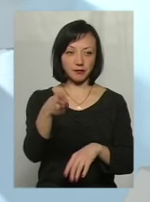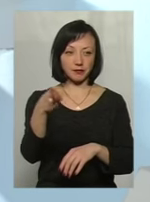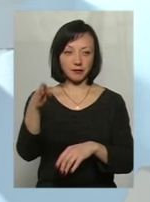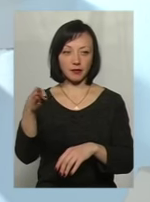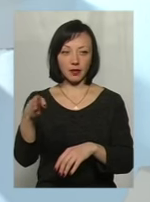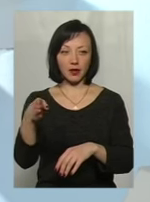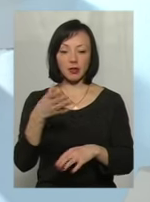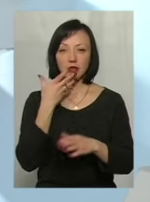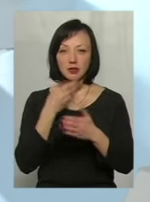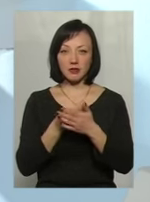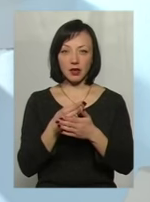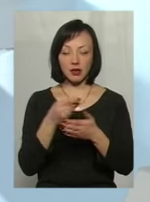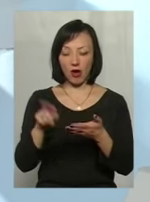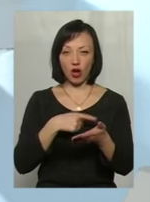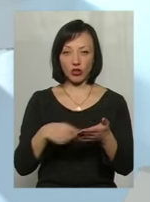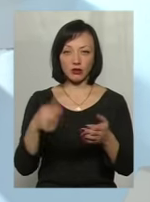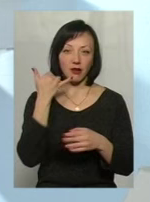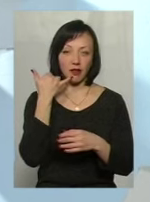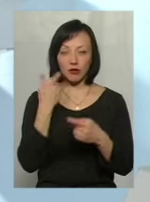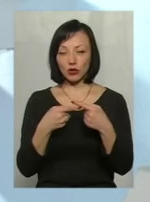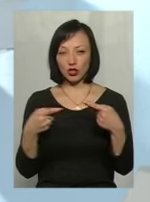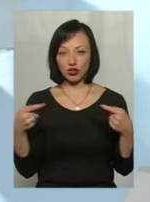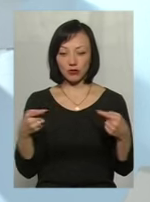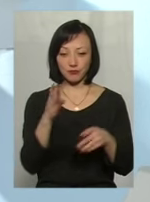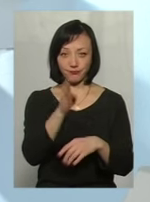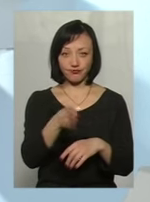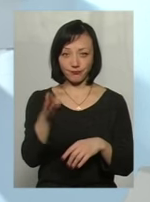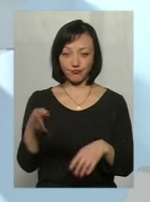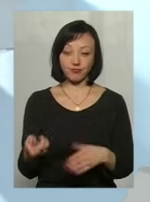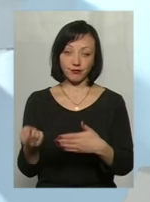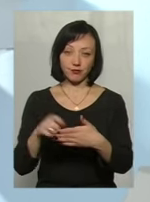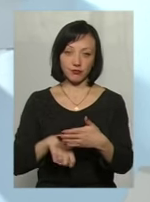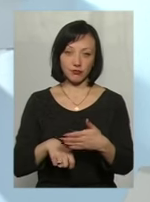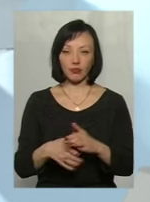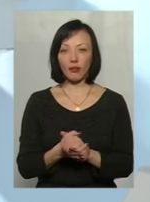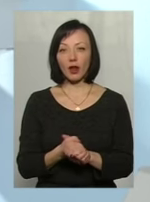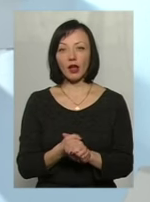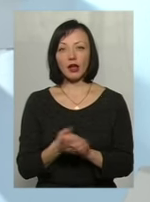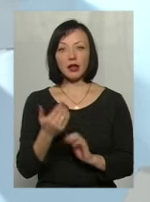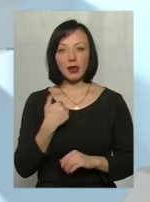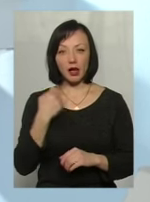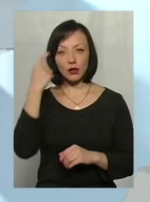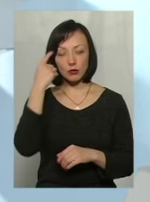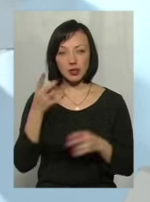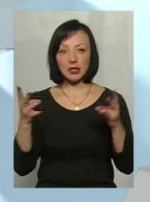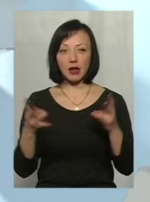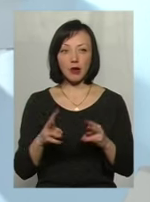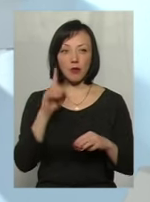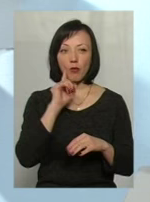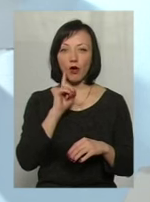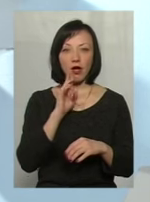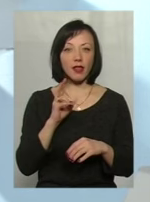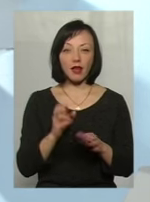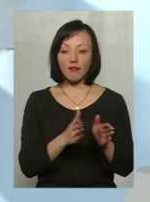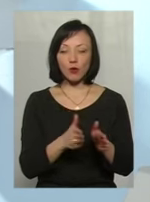залишає свій гаджет, мобільний телефон там, чи інший засіб зв'язку. Але я думаю, що тут треба, поки не внормовано